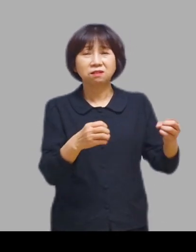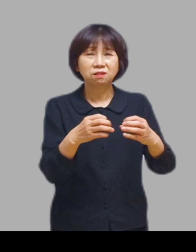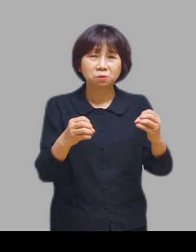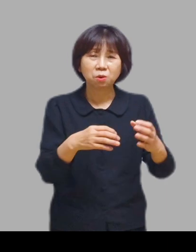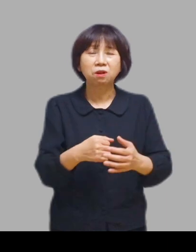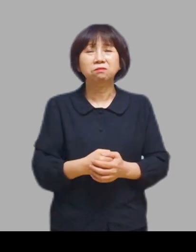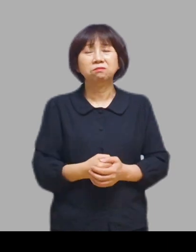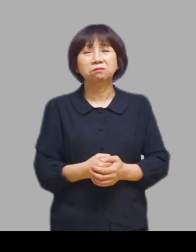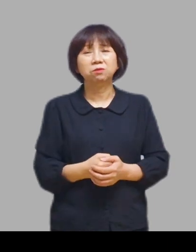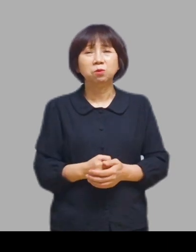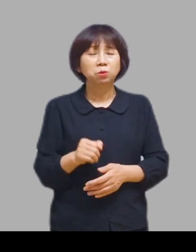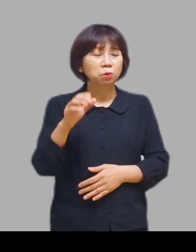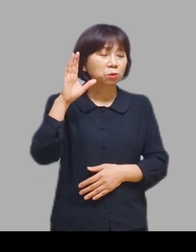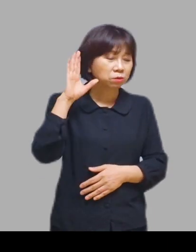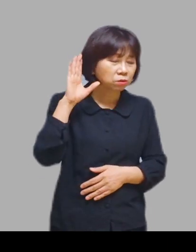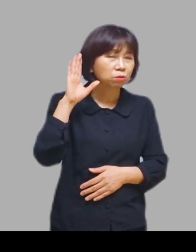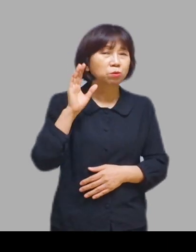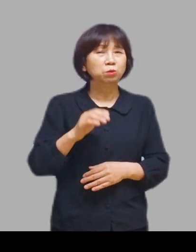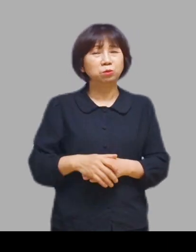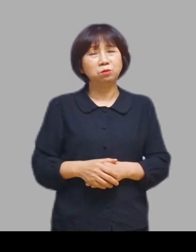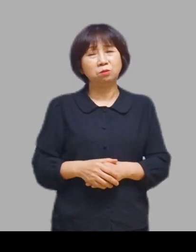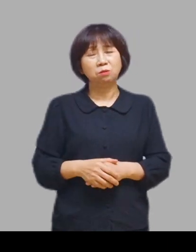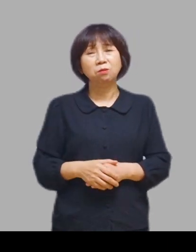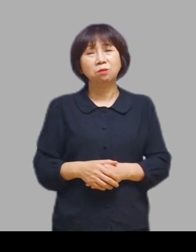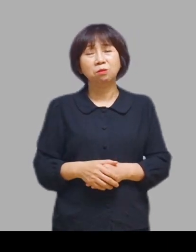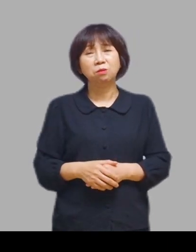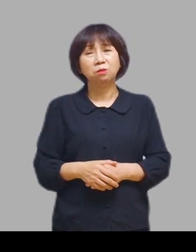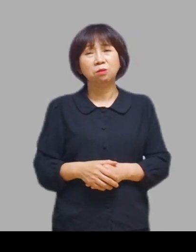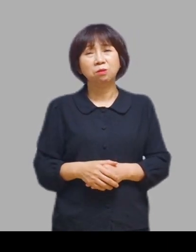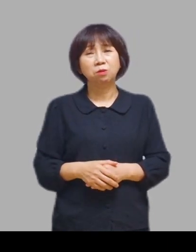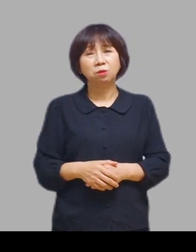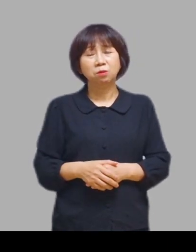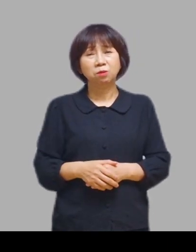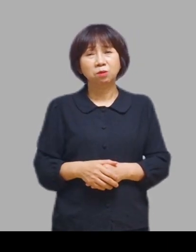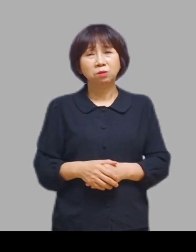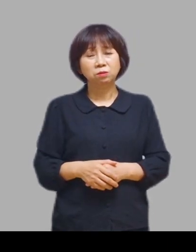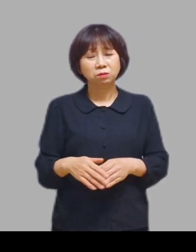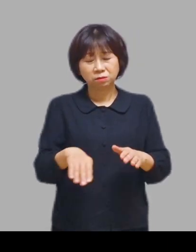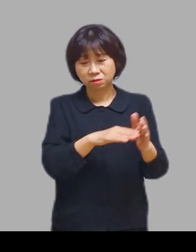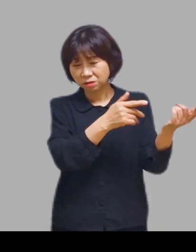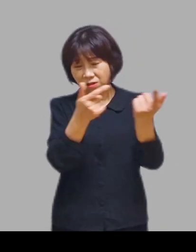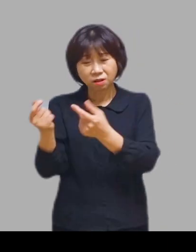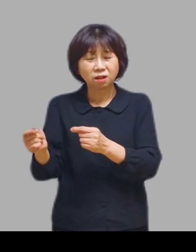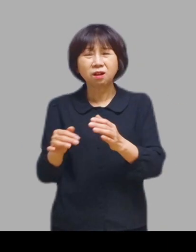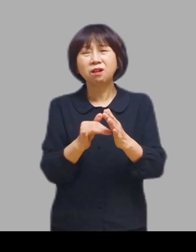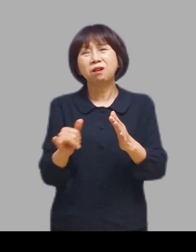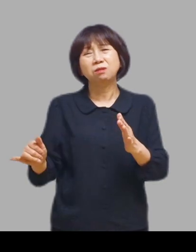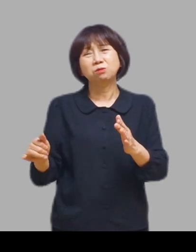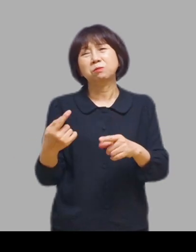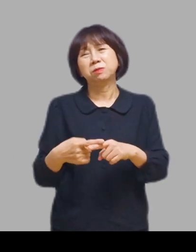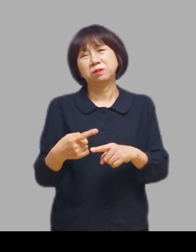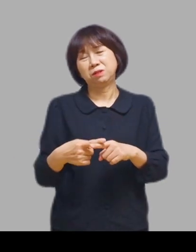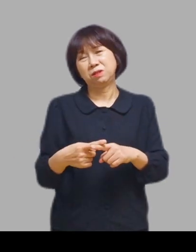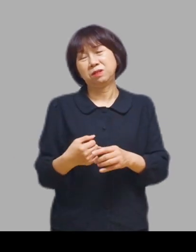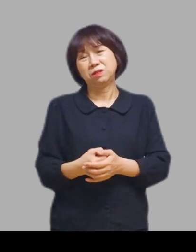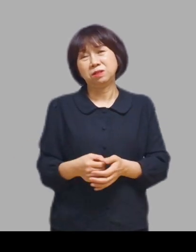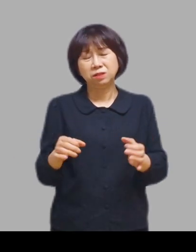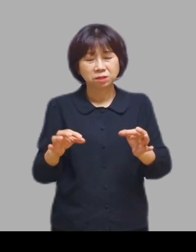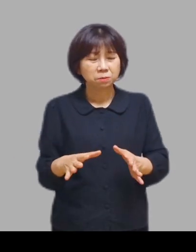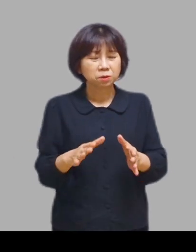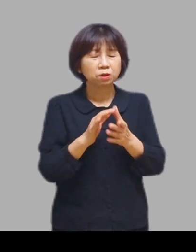이야기 들어드리는 거. 그러다가 누구든 상관없습니다, 여러분. 여러분 그 자리에서 잠깐 기도해